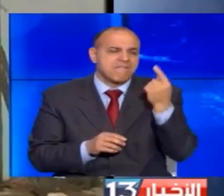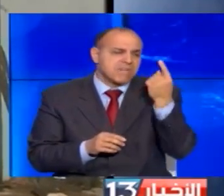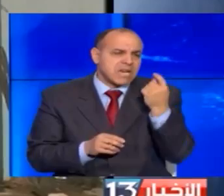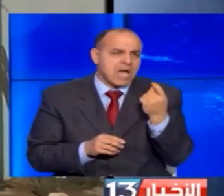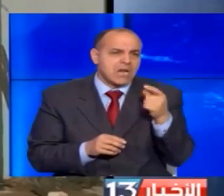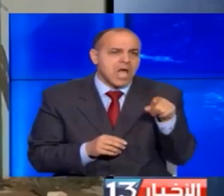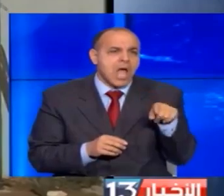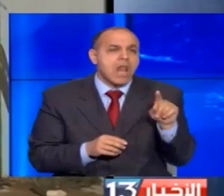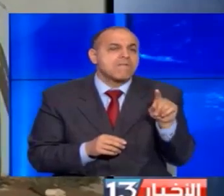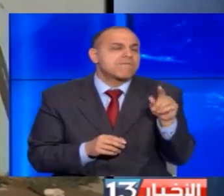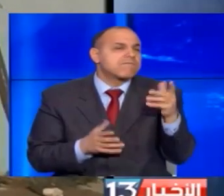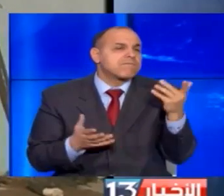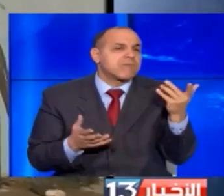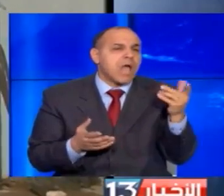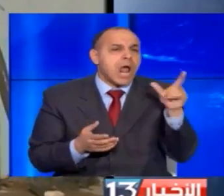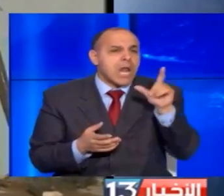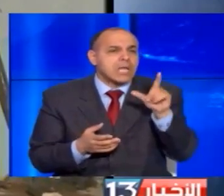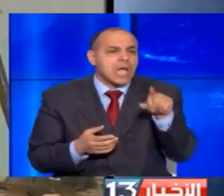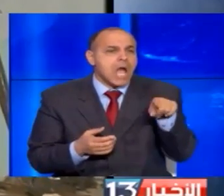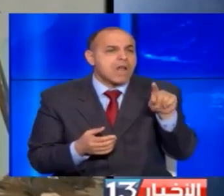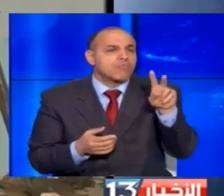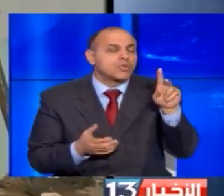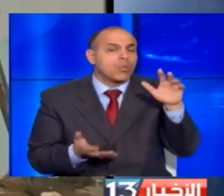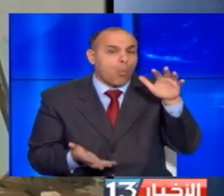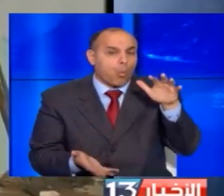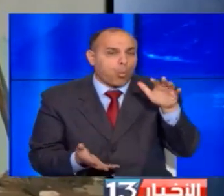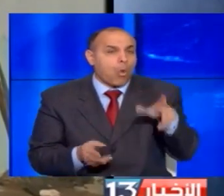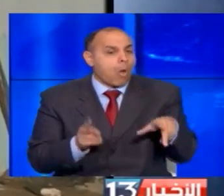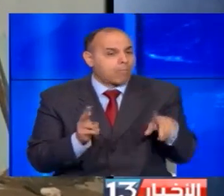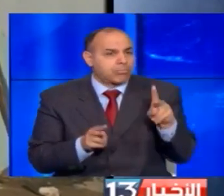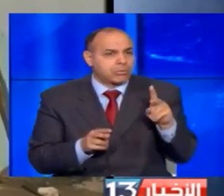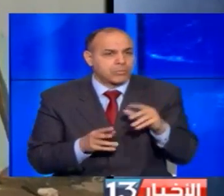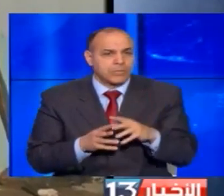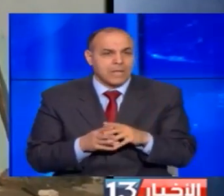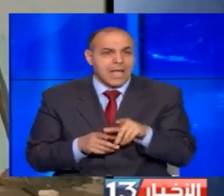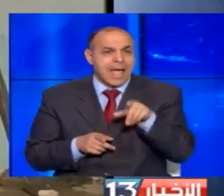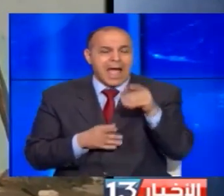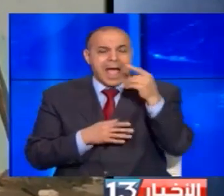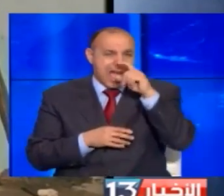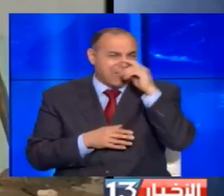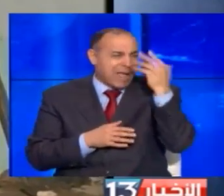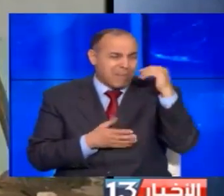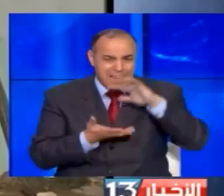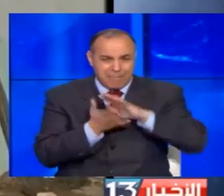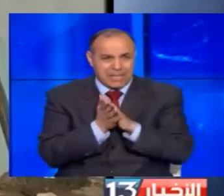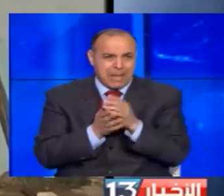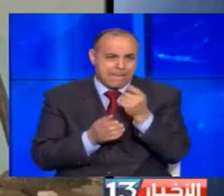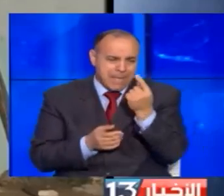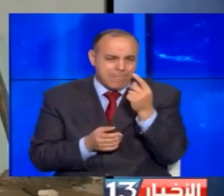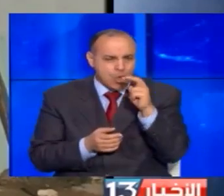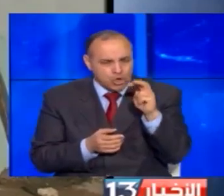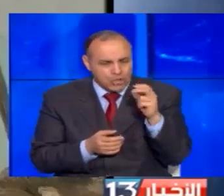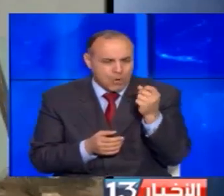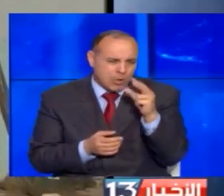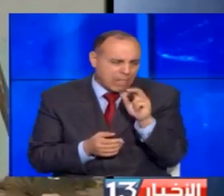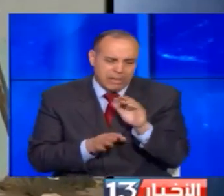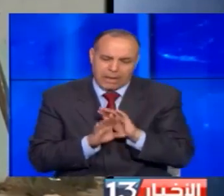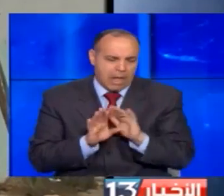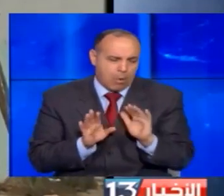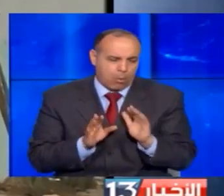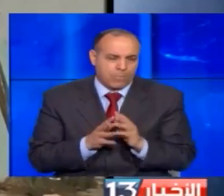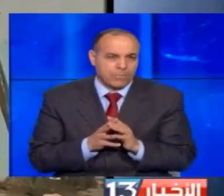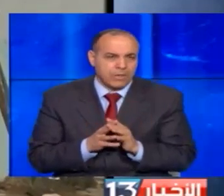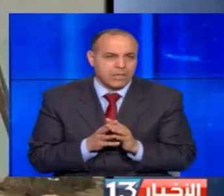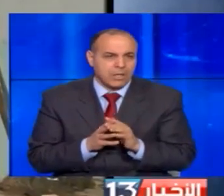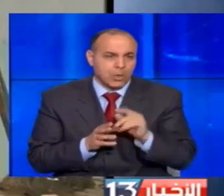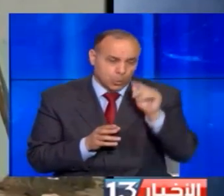حتى 1000 ويبه 1200 ويبه يفوتوا، المعصر العربي 100 120 130 قلوا بصراحه، حتى